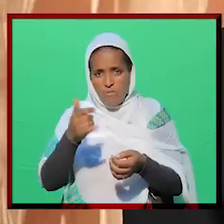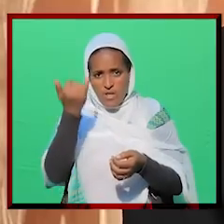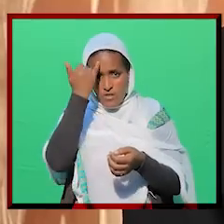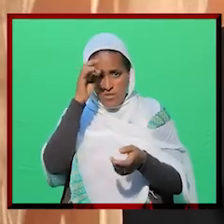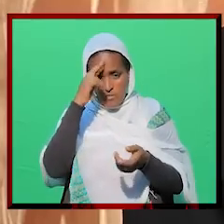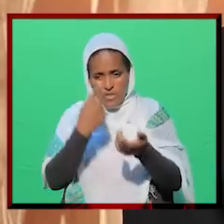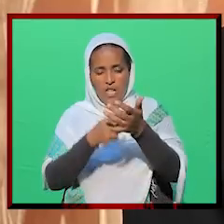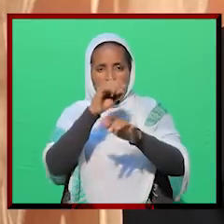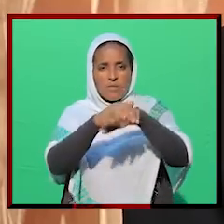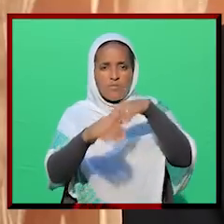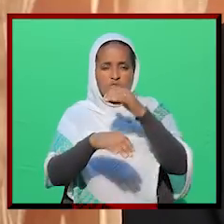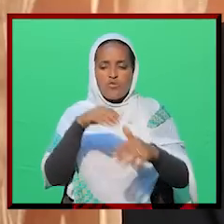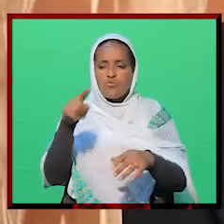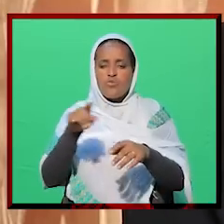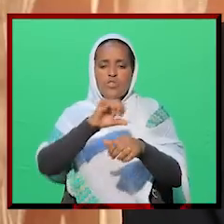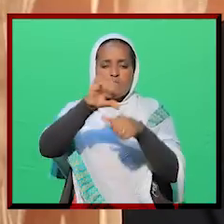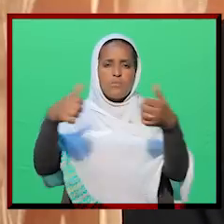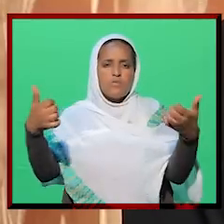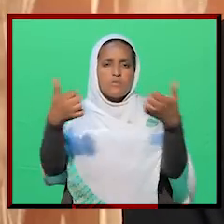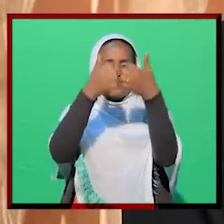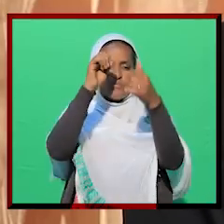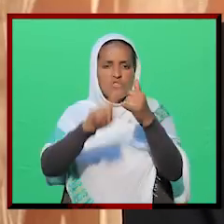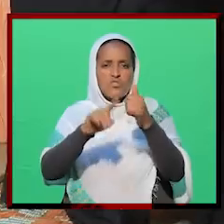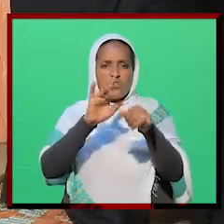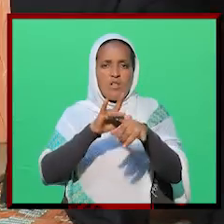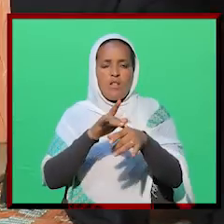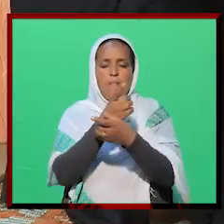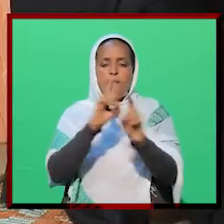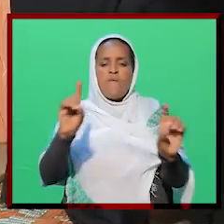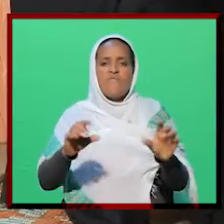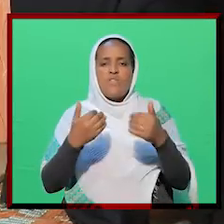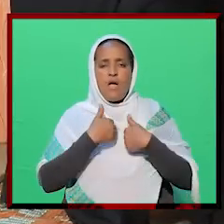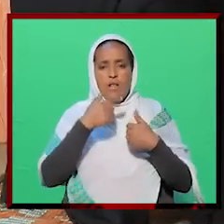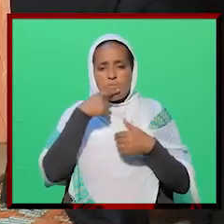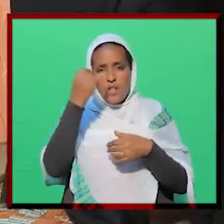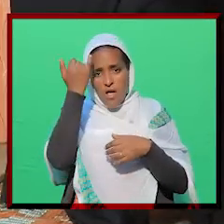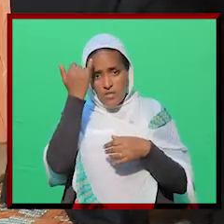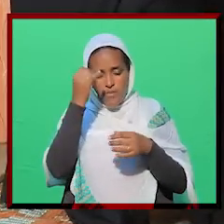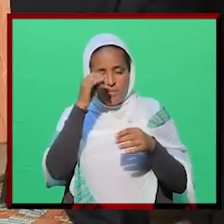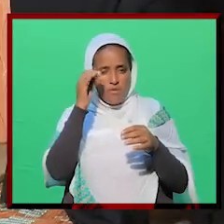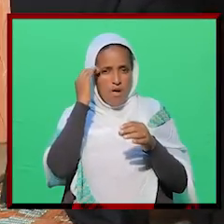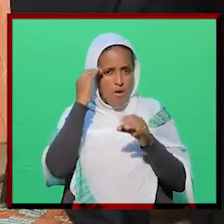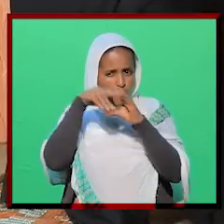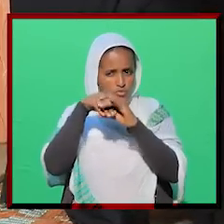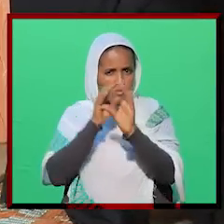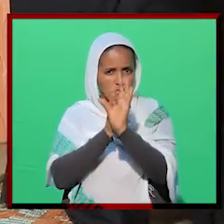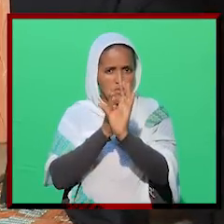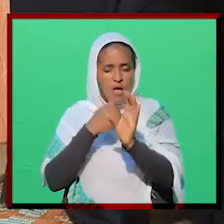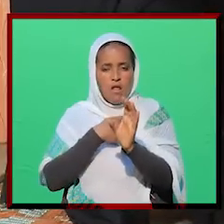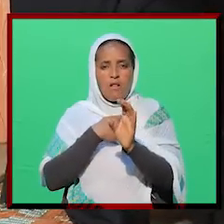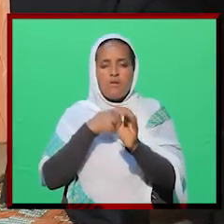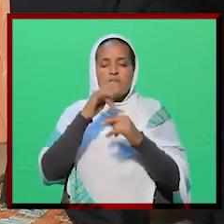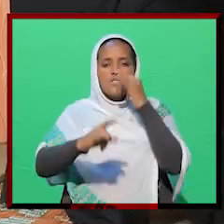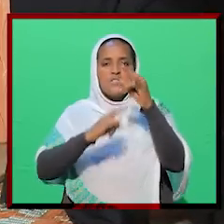ይፈጠራል። እነሱ ያን ግጭት ለማብረድ ይመጣሉ። ሌላው አካሉ አቅሙ ተዳክሞ መጨረሻ ራሳቸው